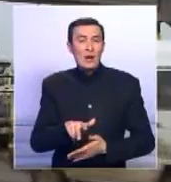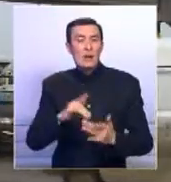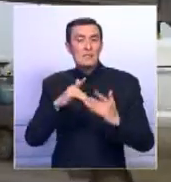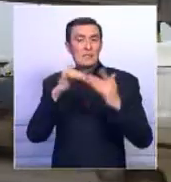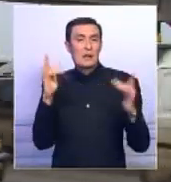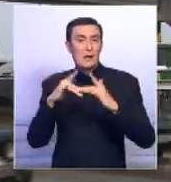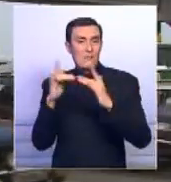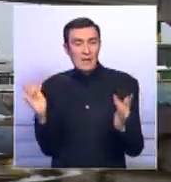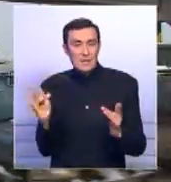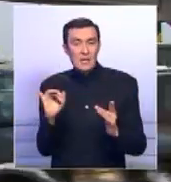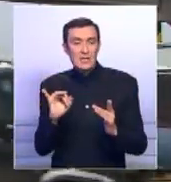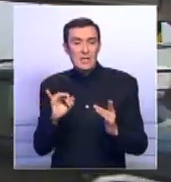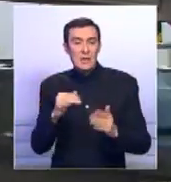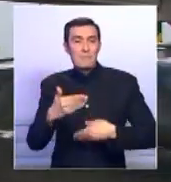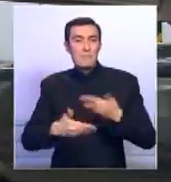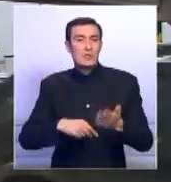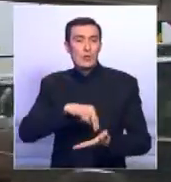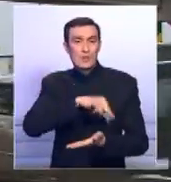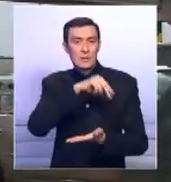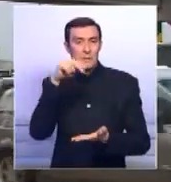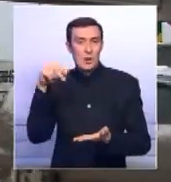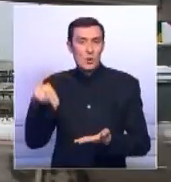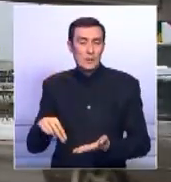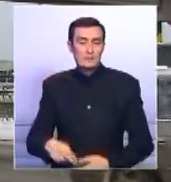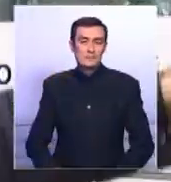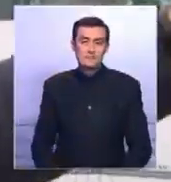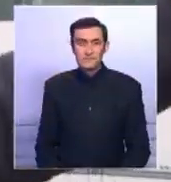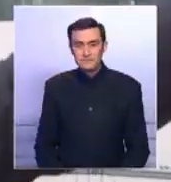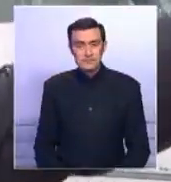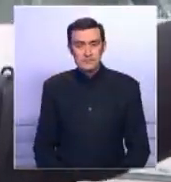разворотных эстакад и надземного пешеходного перехода.